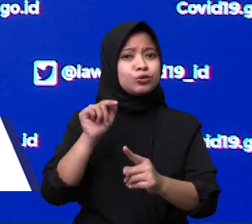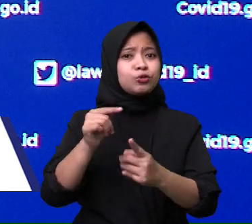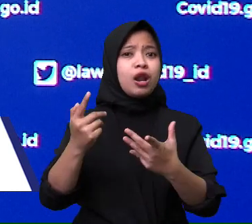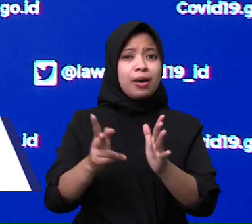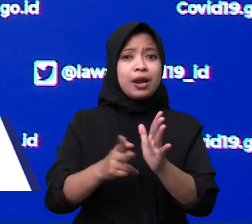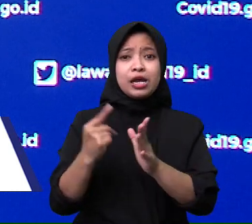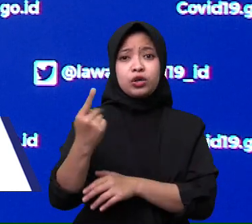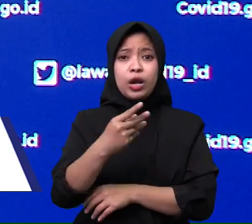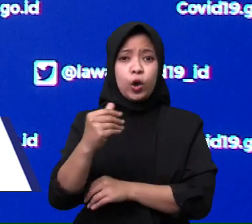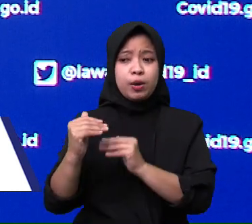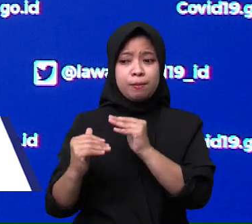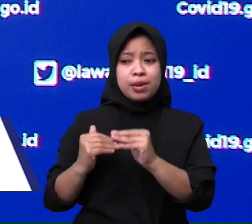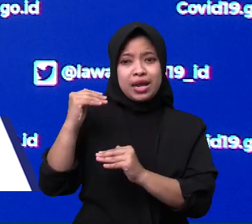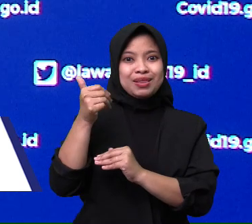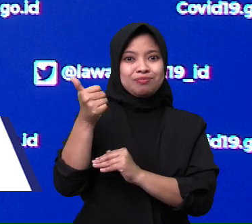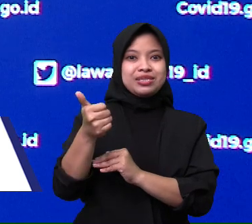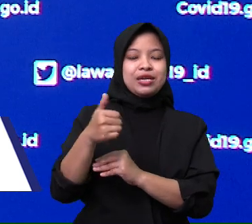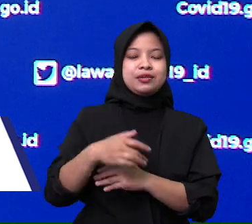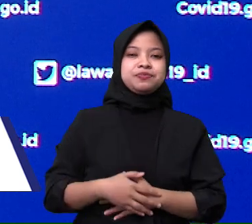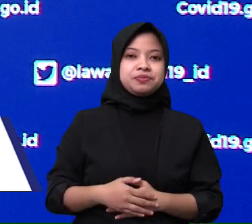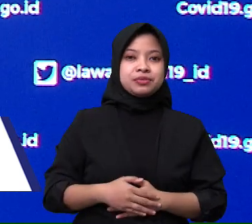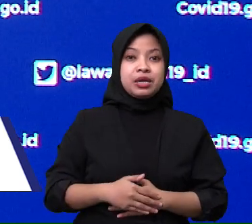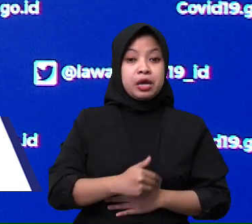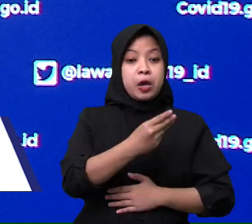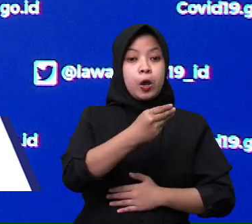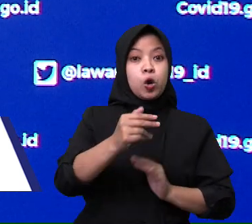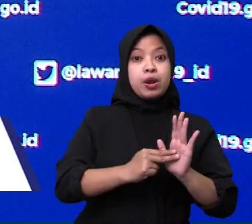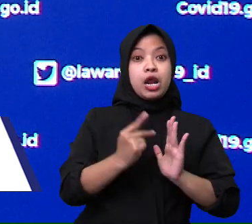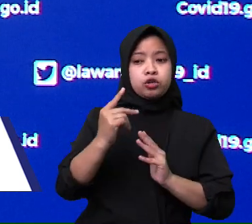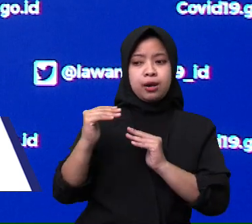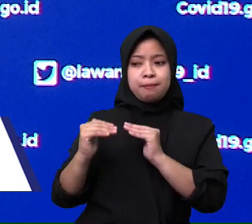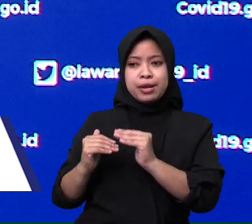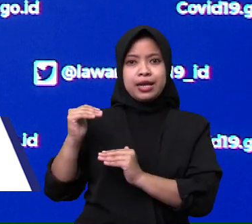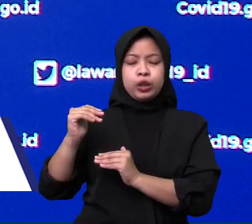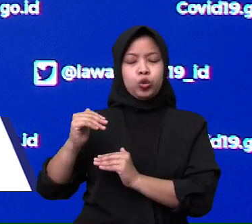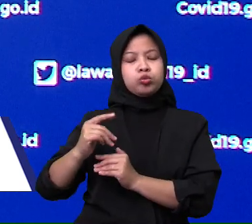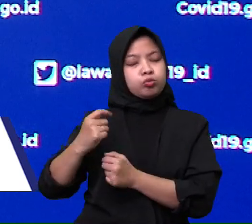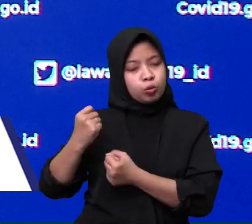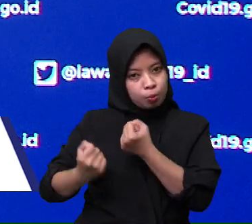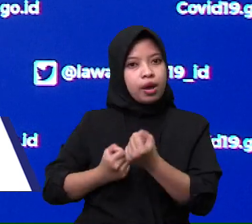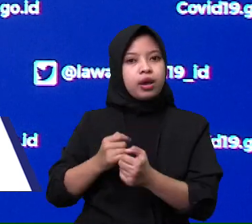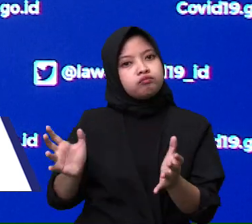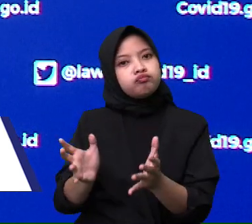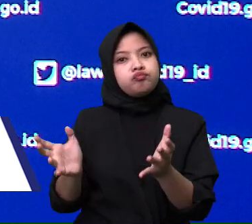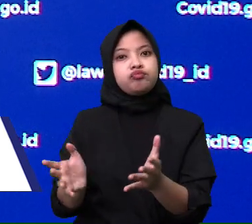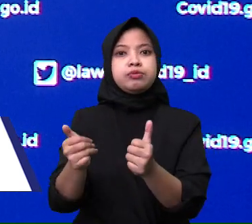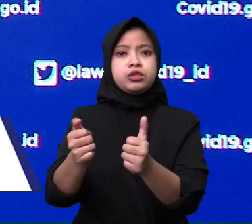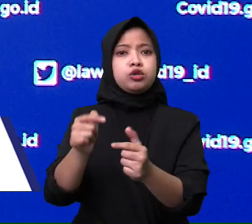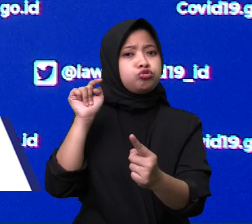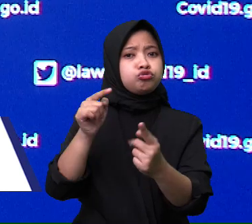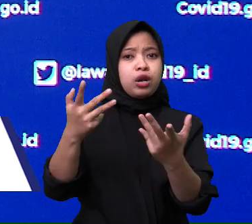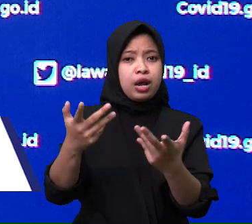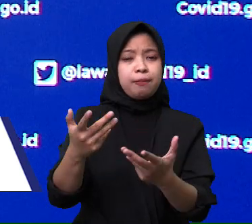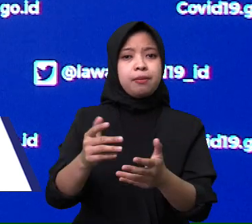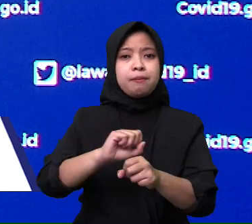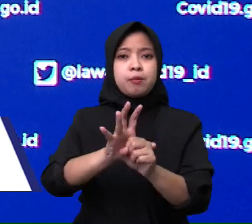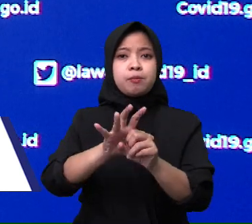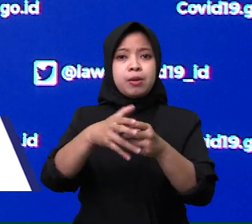nasional. Peningkatan ekonomi nasional harus terus dilakukan dalam upaya untuk bangkit dari